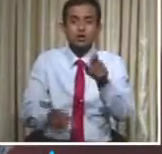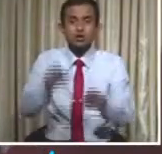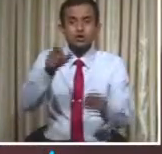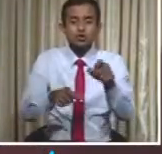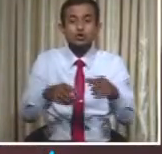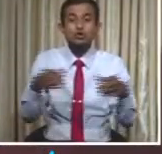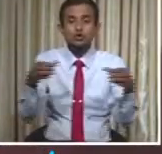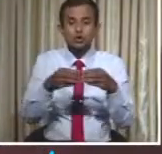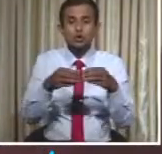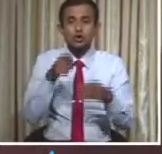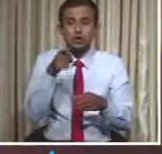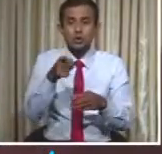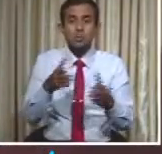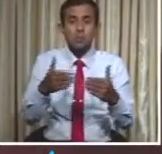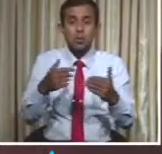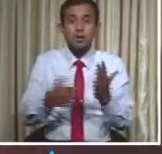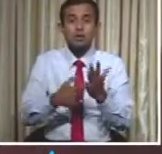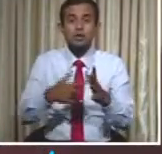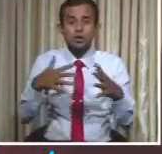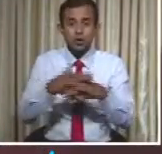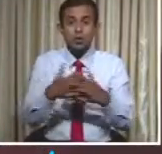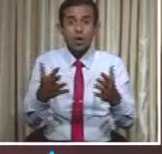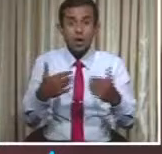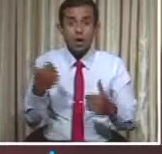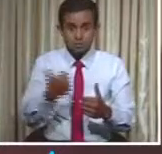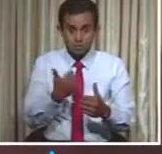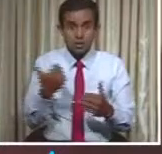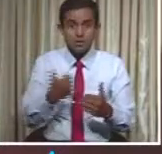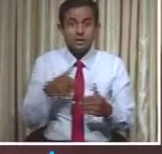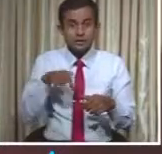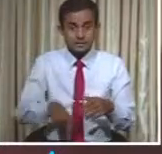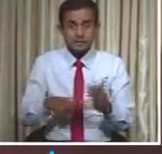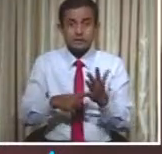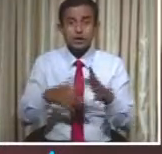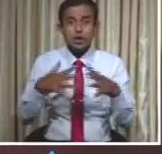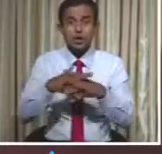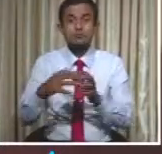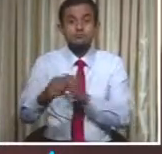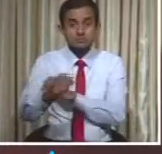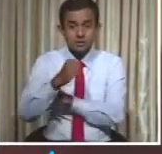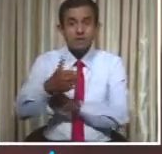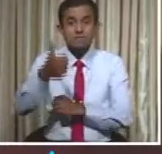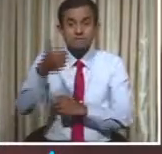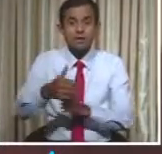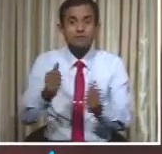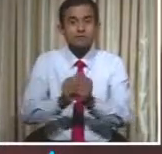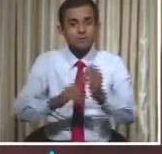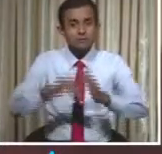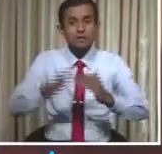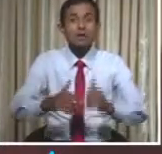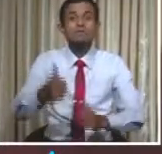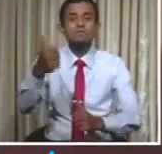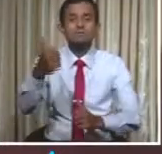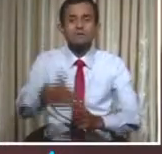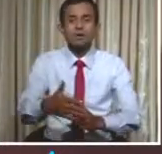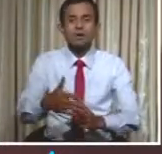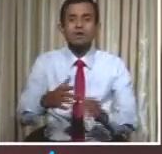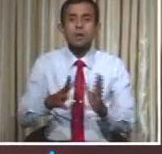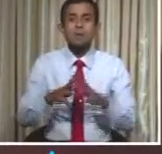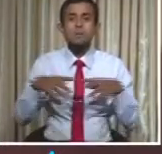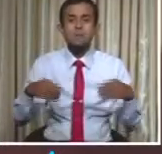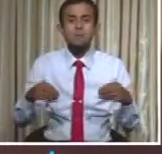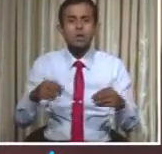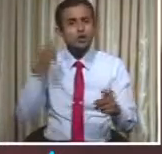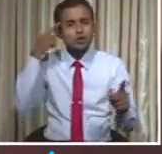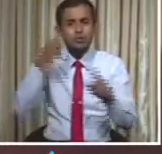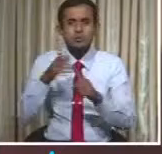අධිකාරියට තව නීතිය අවශ්‍ය නම් ඒ නීතිය දෙන ගමන්ම තියෙන නීතිය ශක්තිමත් කිරීමත් වැදගත් සහ ක්‍රියාත්මක කර ගැනීමත් වැදගත්. ඒකෙදි භාණ්ඩ